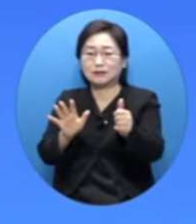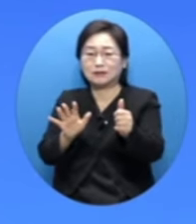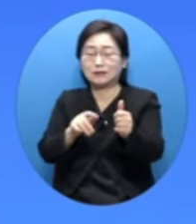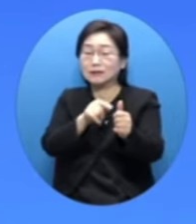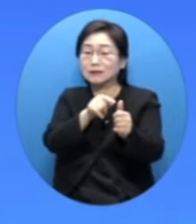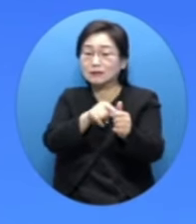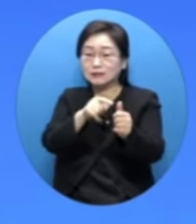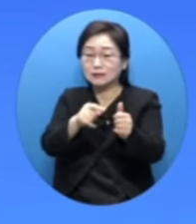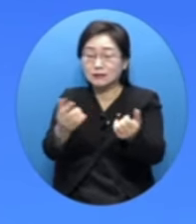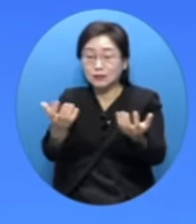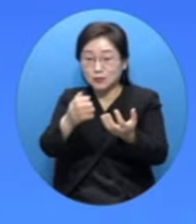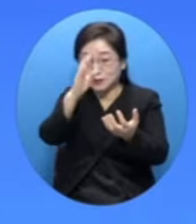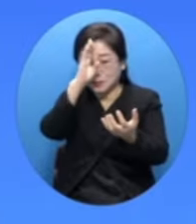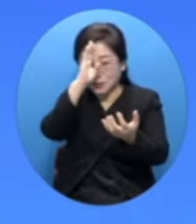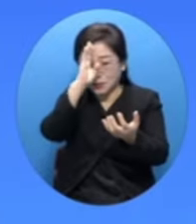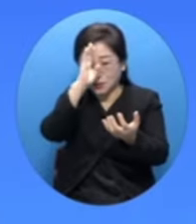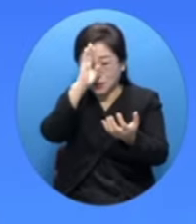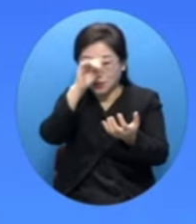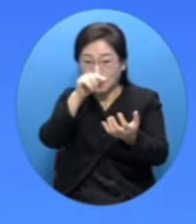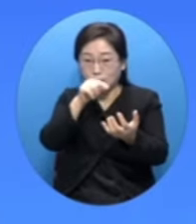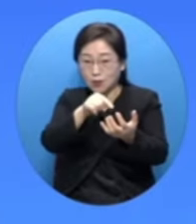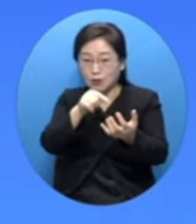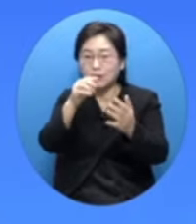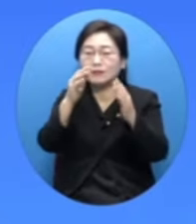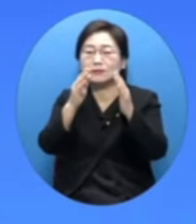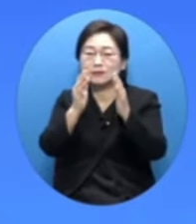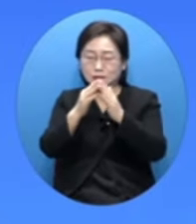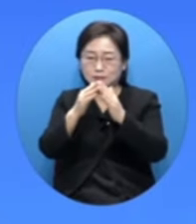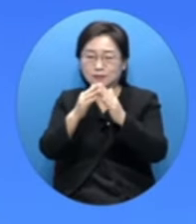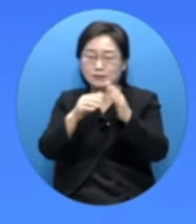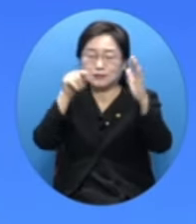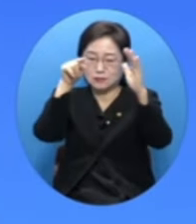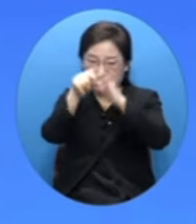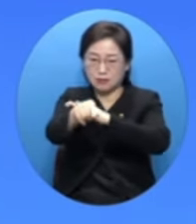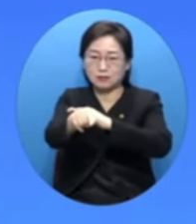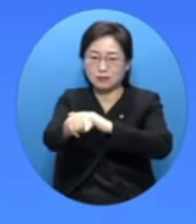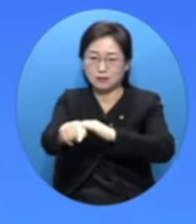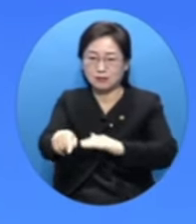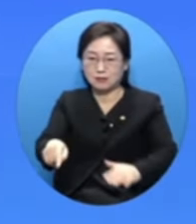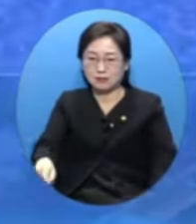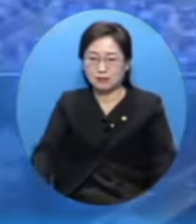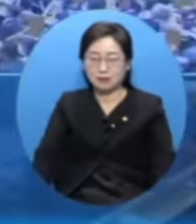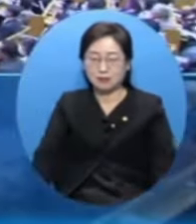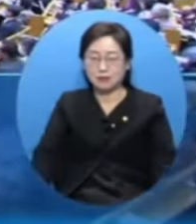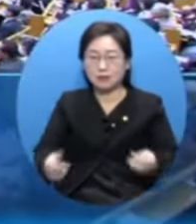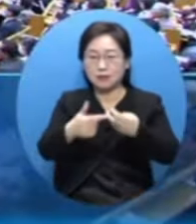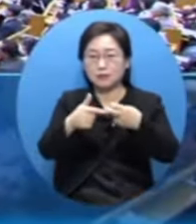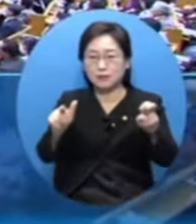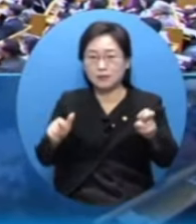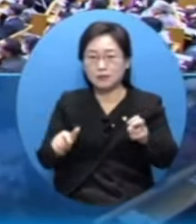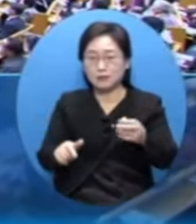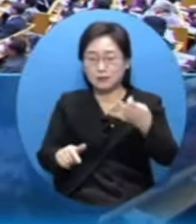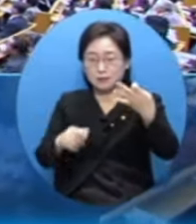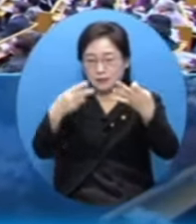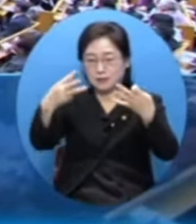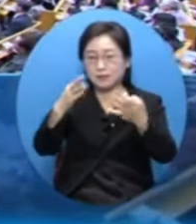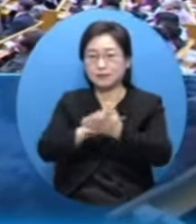한센병 환자를, 그 집을 주님 찾아가신 것입니다. 마가복음 14장 3절에 성경은